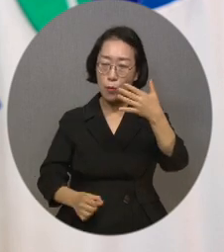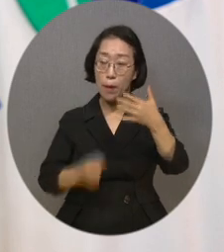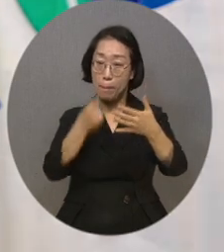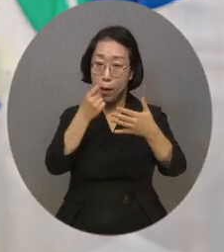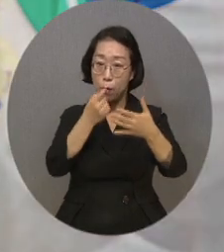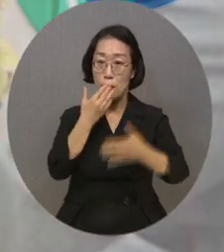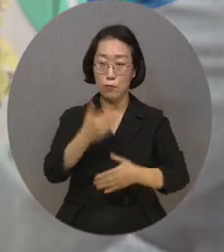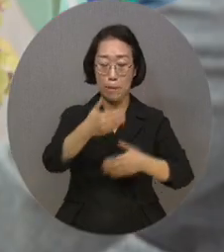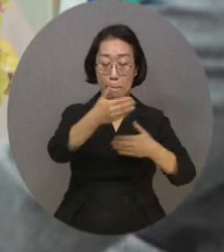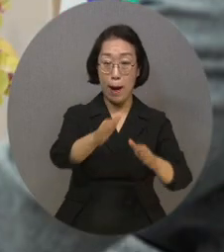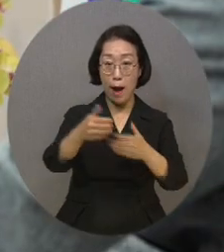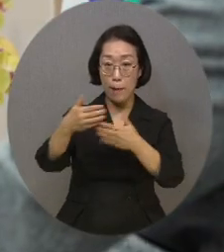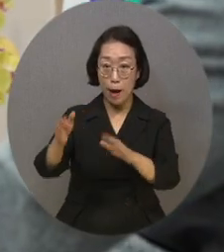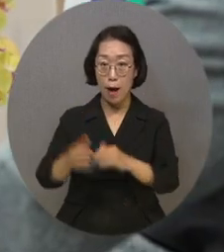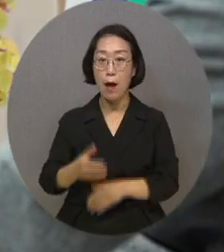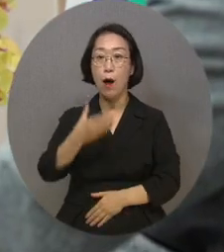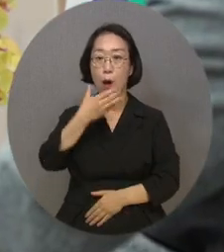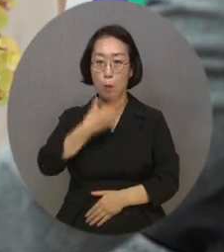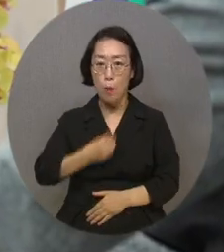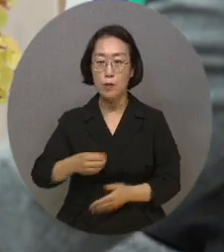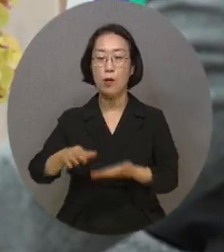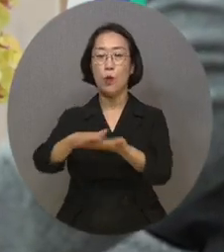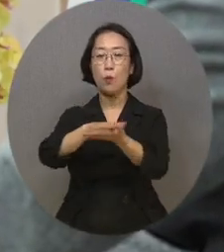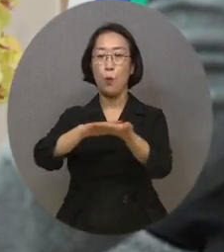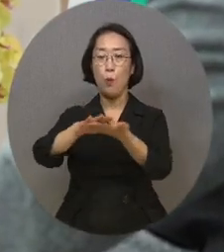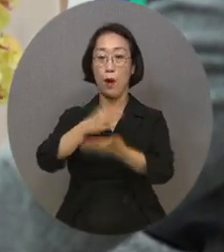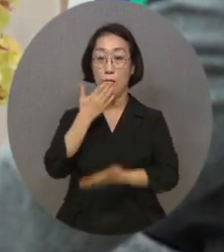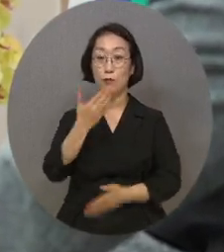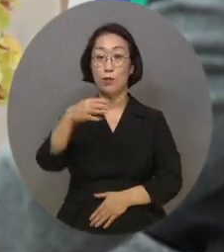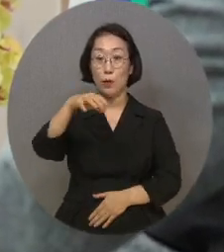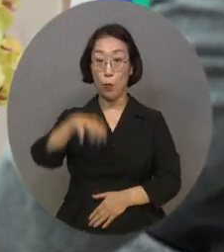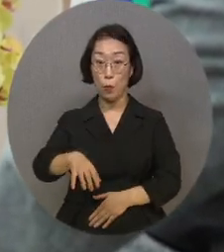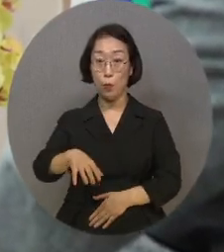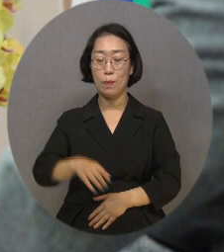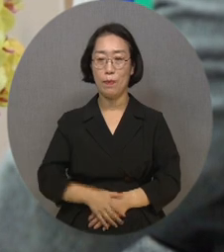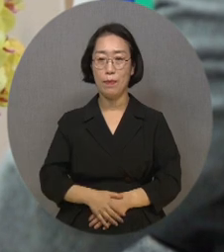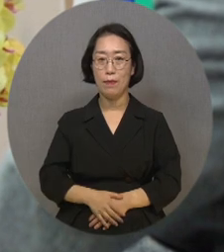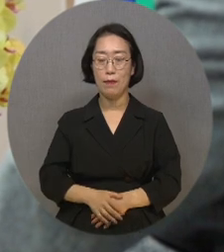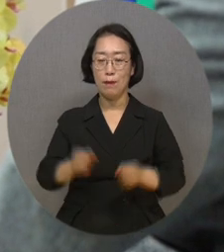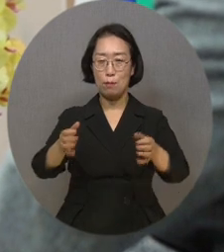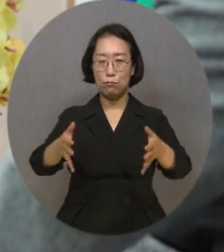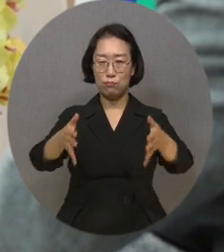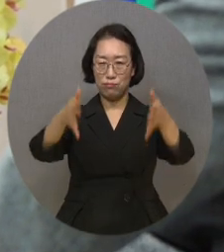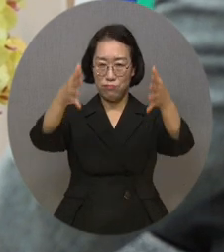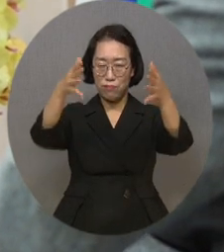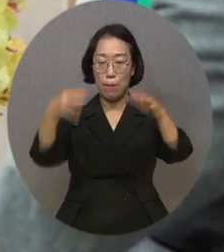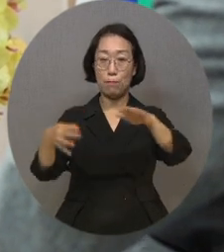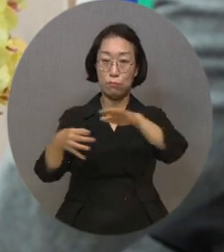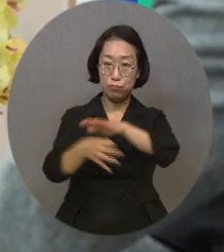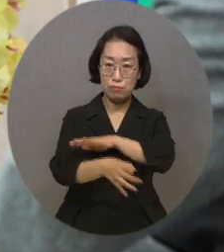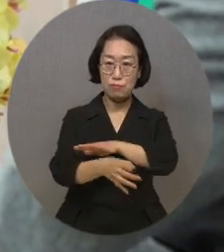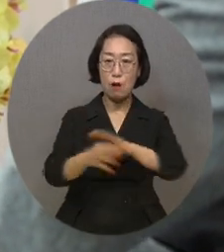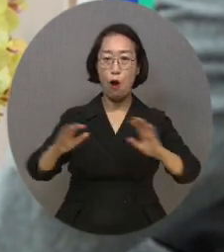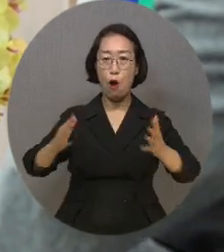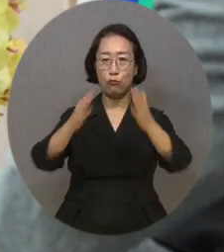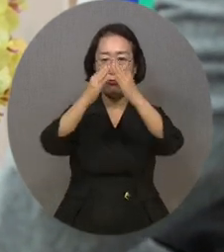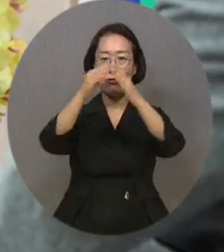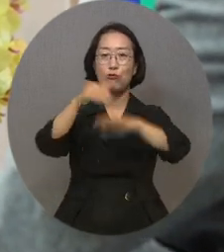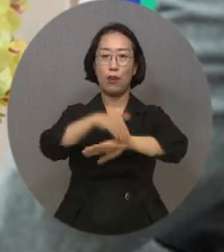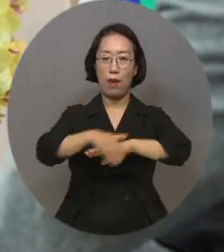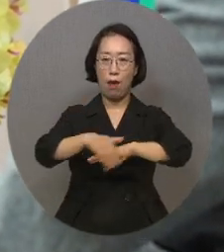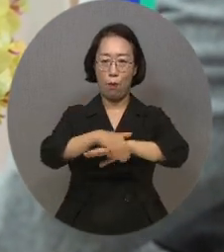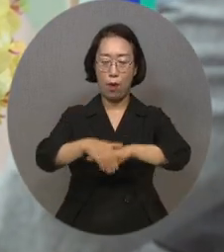어르신들의 복지와 그 놀 수 있는 시설들을 저희 군에서 군비를 부담하여 만들어 드릴 계획이